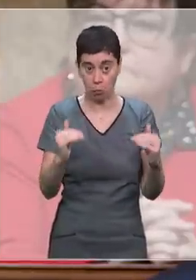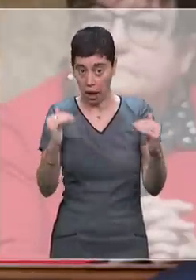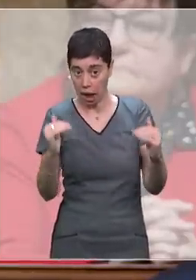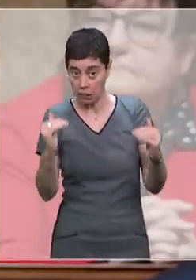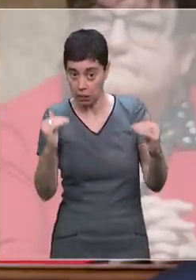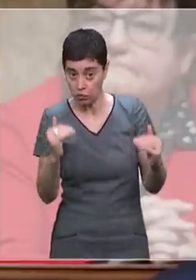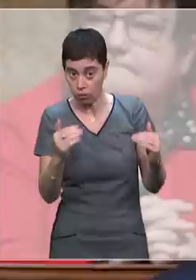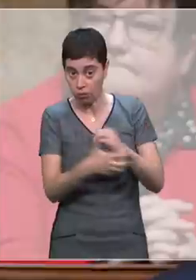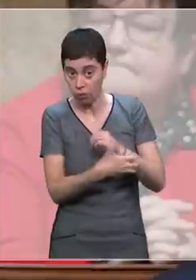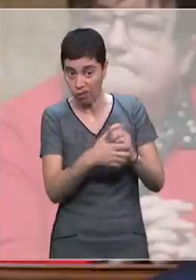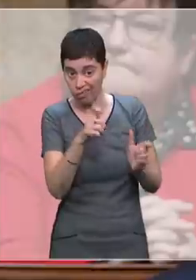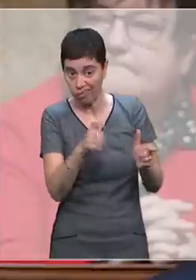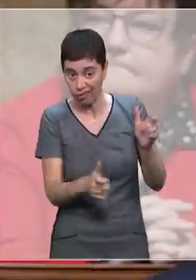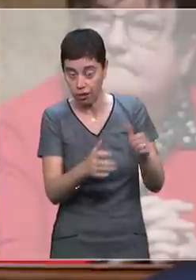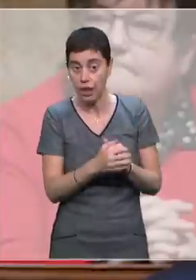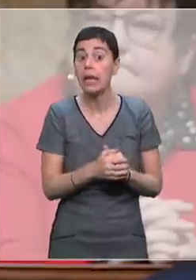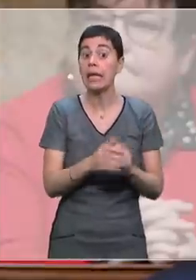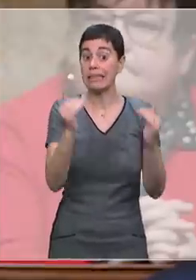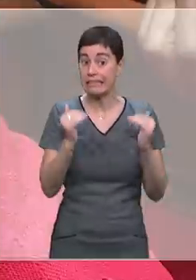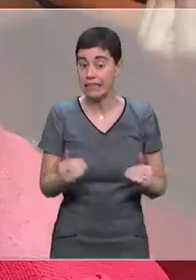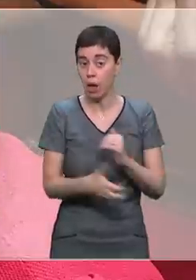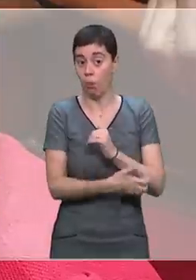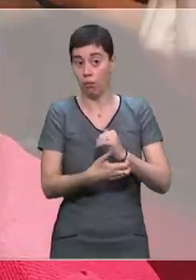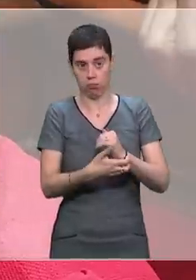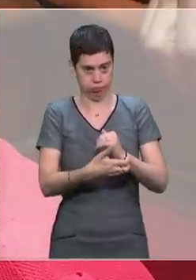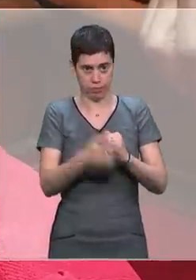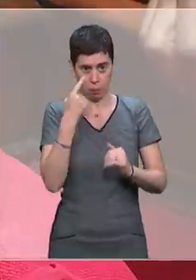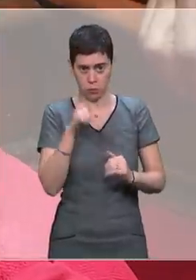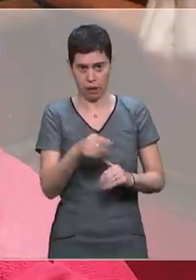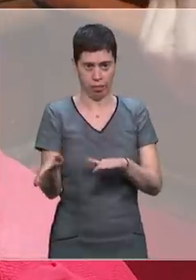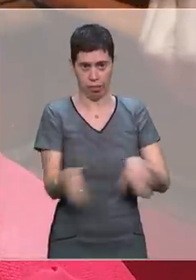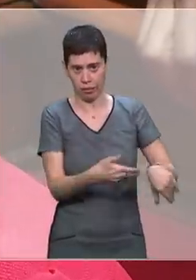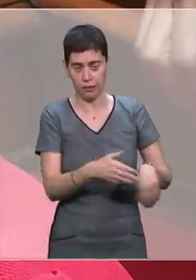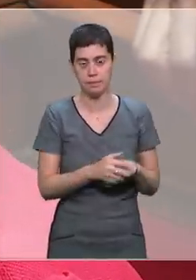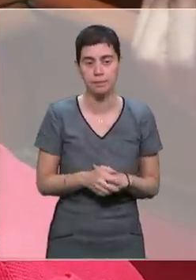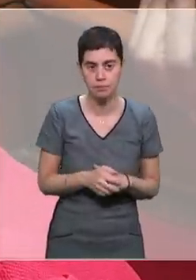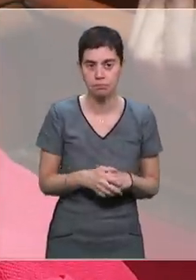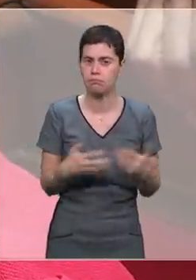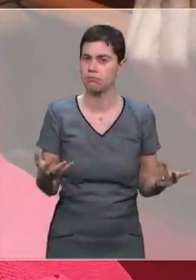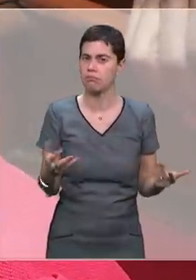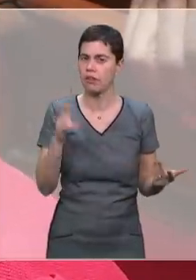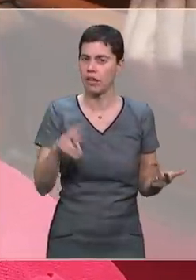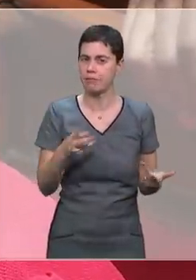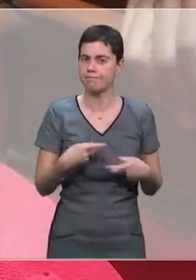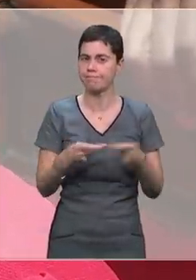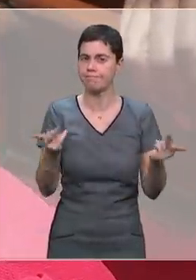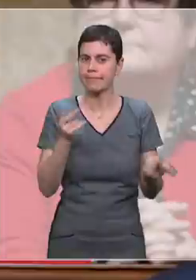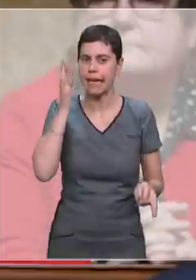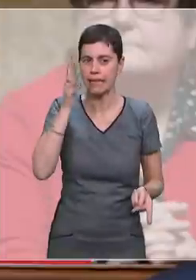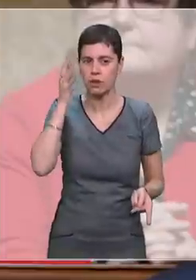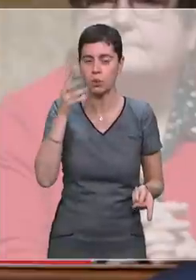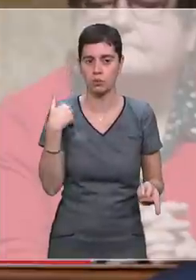s'appauvrit. Quant aux pauvres, ce sont les grands oubliés. Je veux vous faire part de ma grande inquiétude sur les